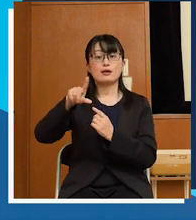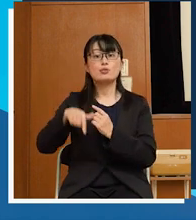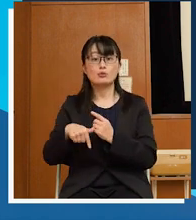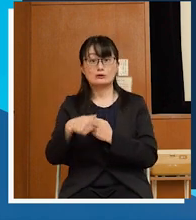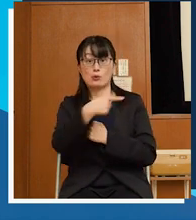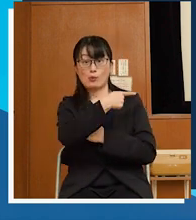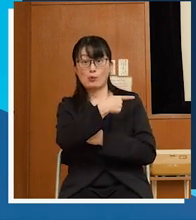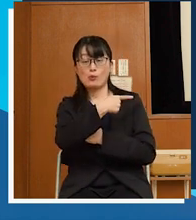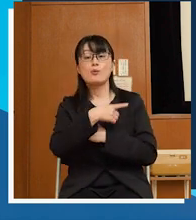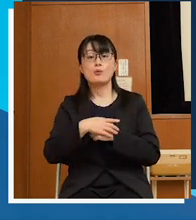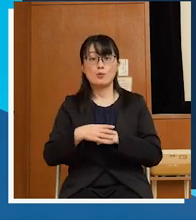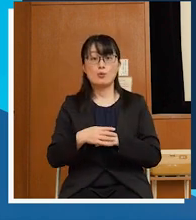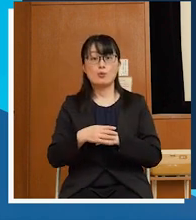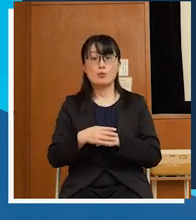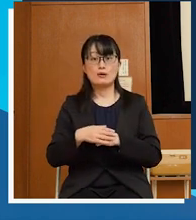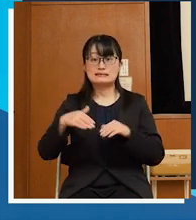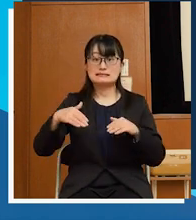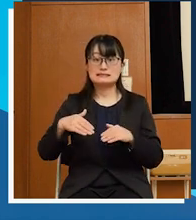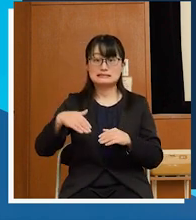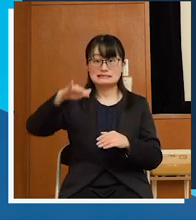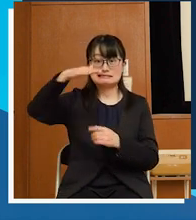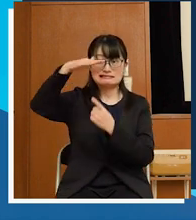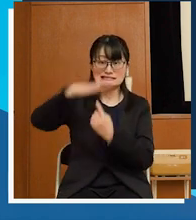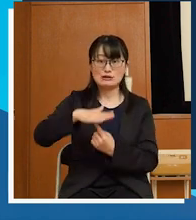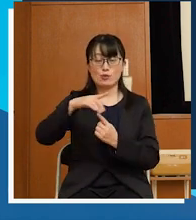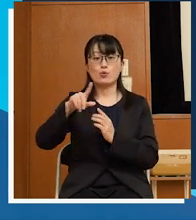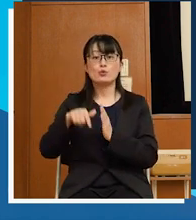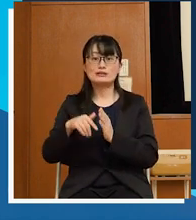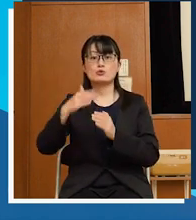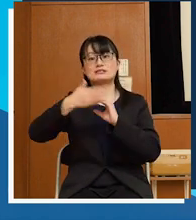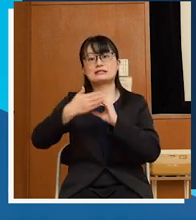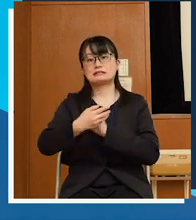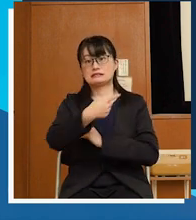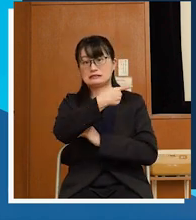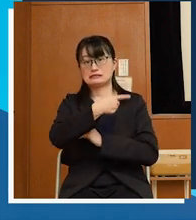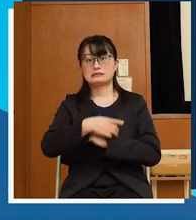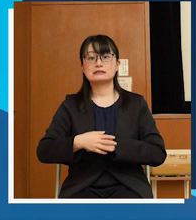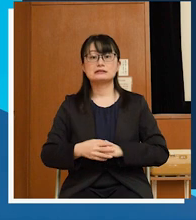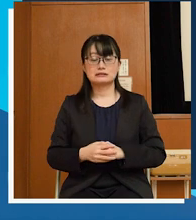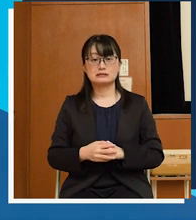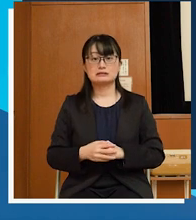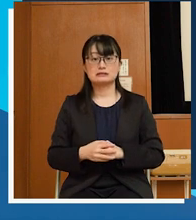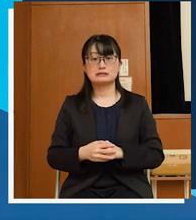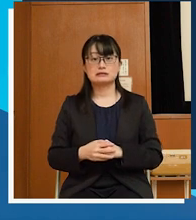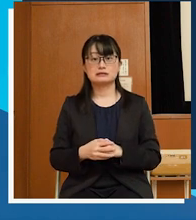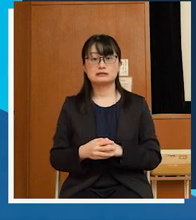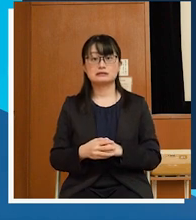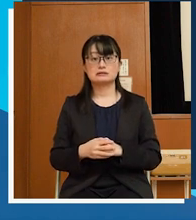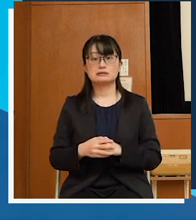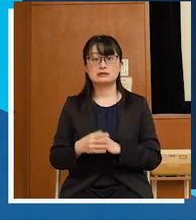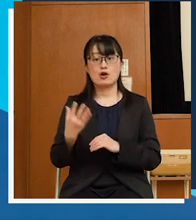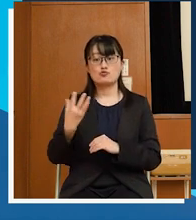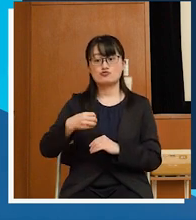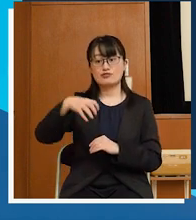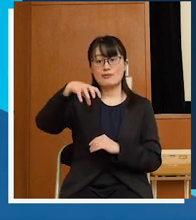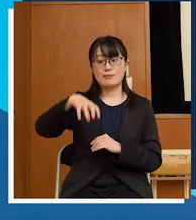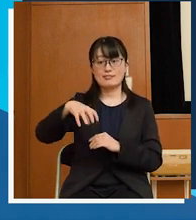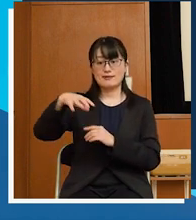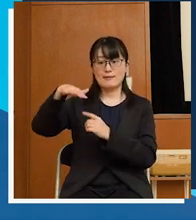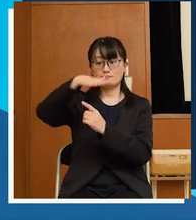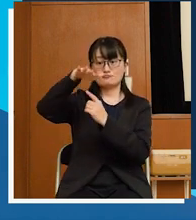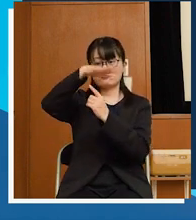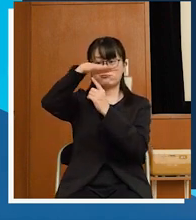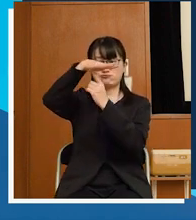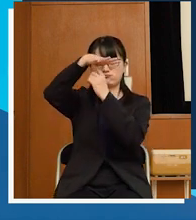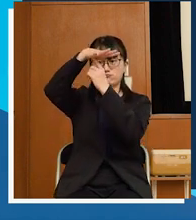14日のえ事故が起こった時のえ写真です不天満第2小学校にヘリの部品が落下する